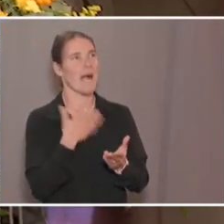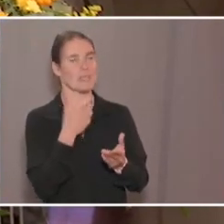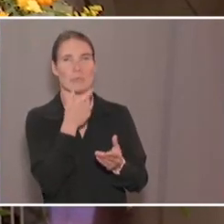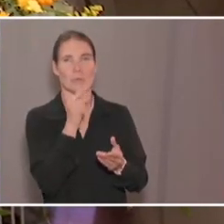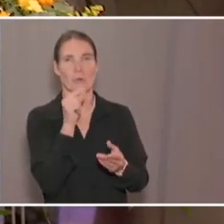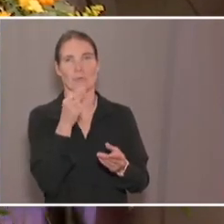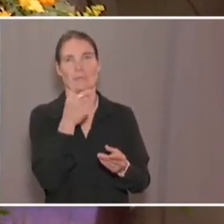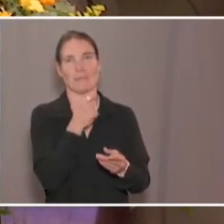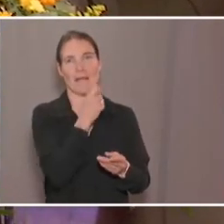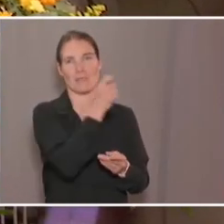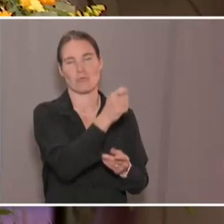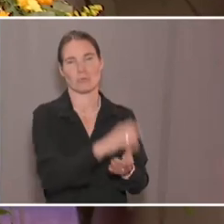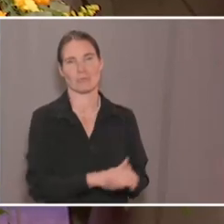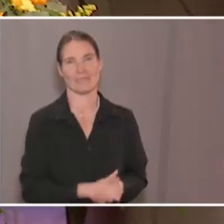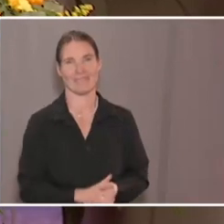kann.